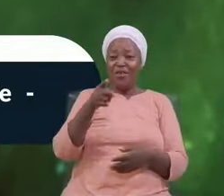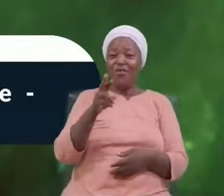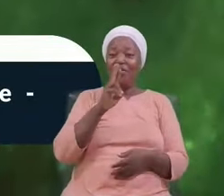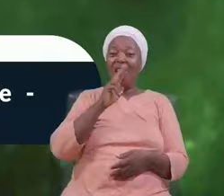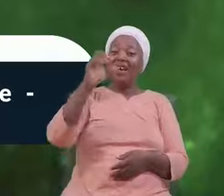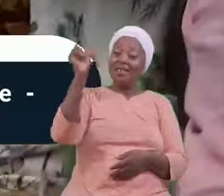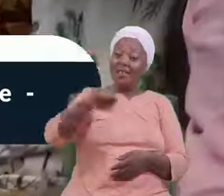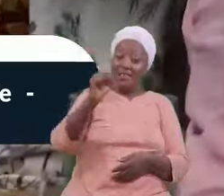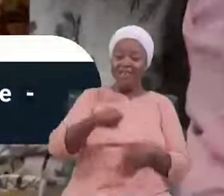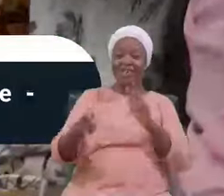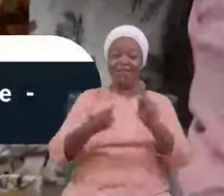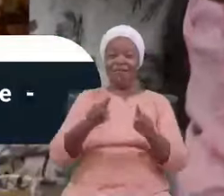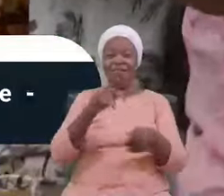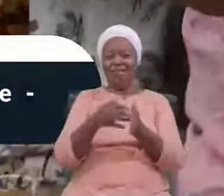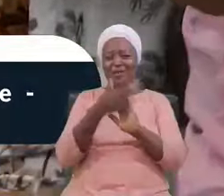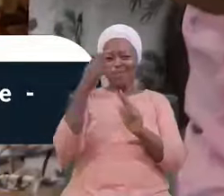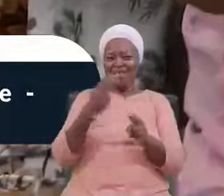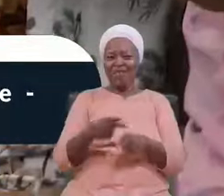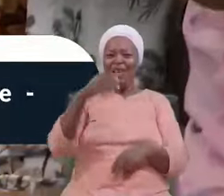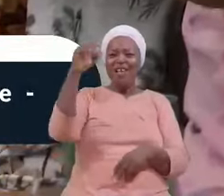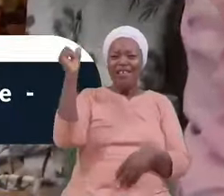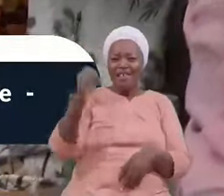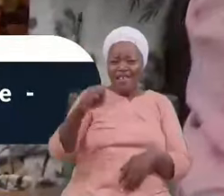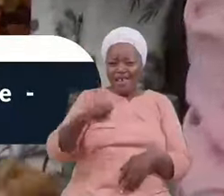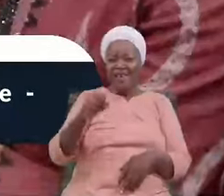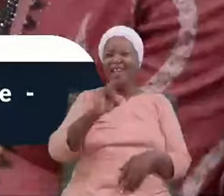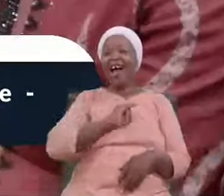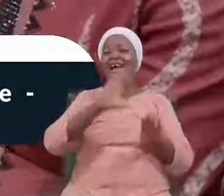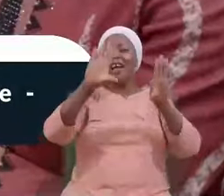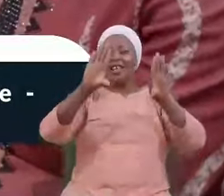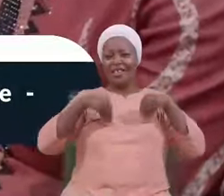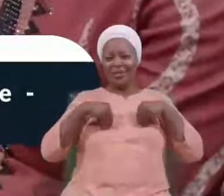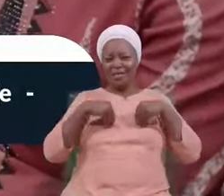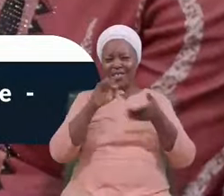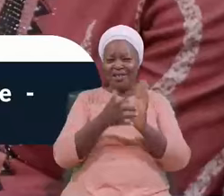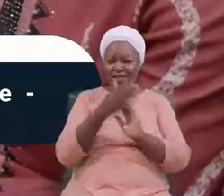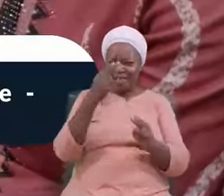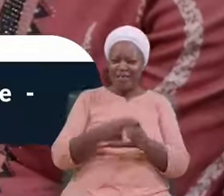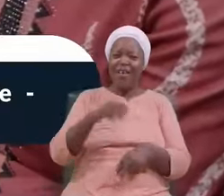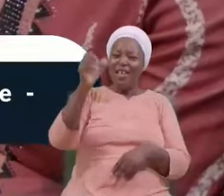disent oui, oui, j'accepte, oui, je reçois,